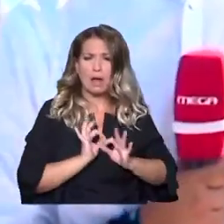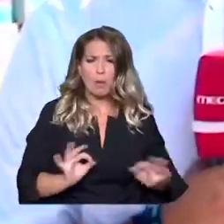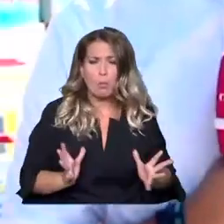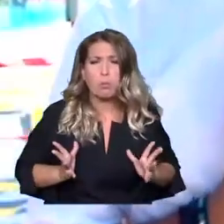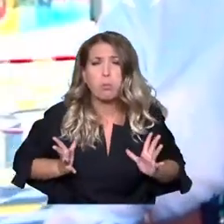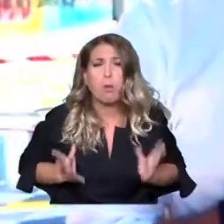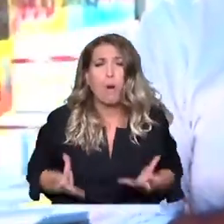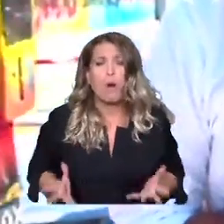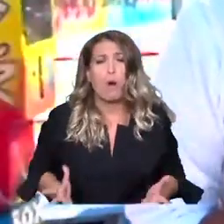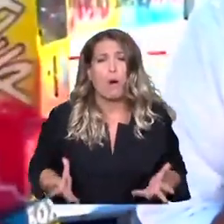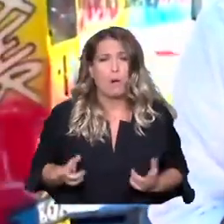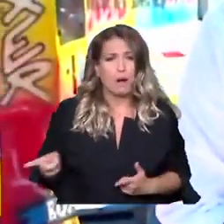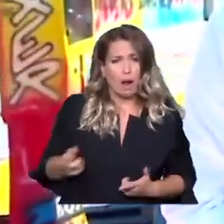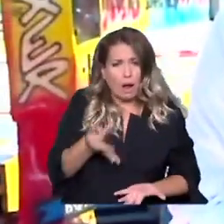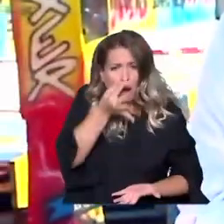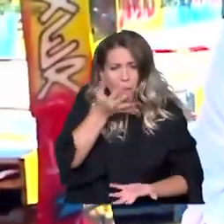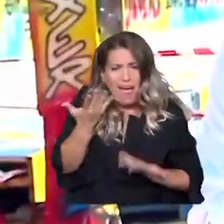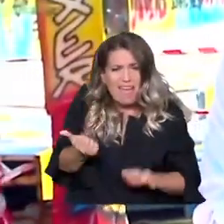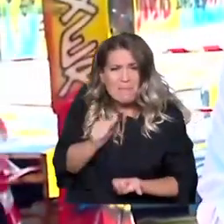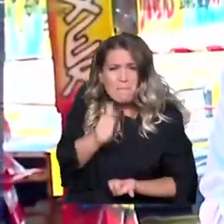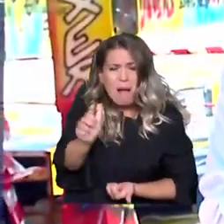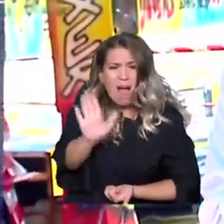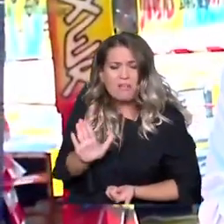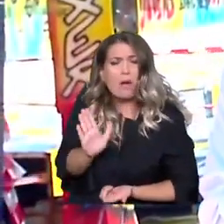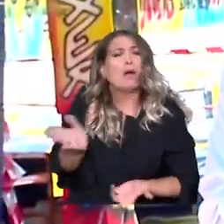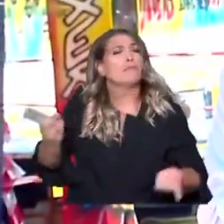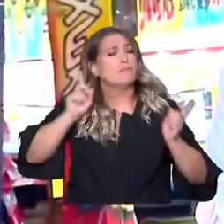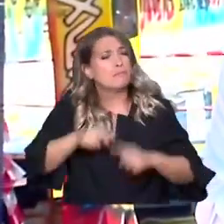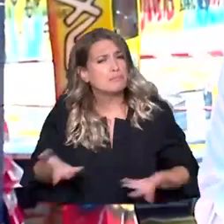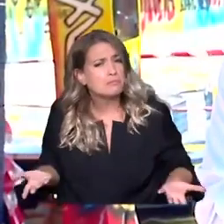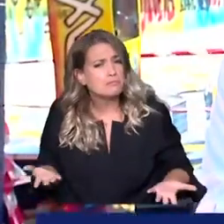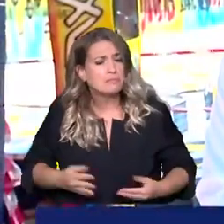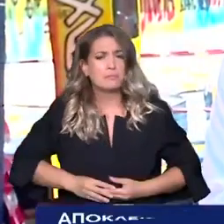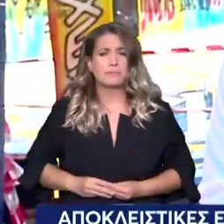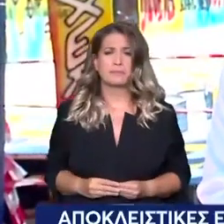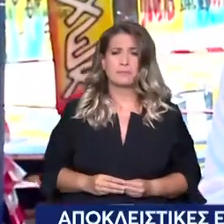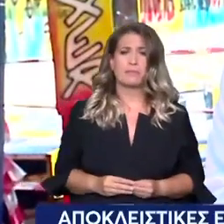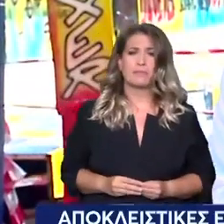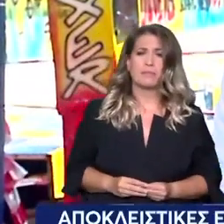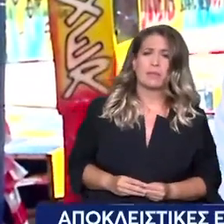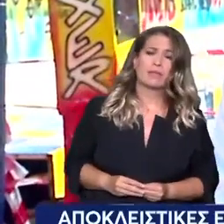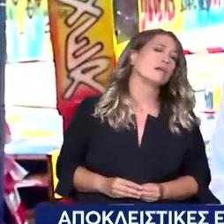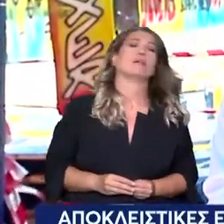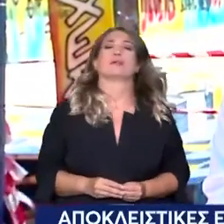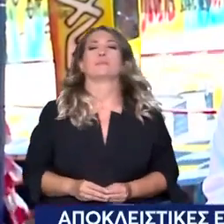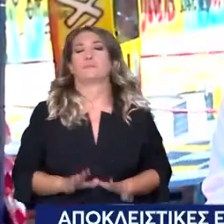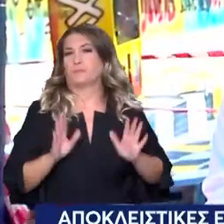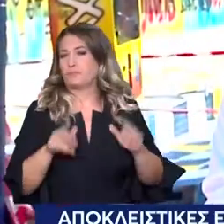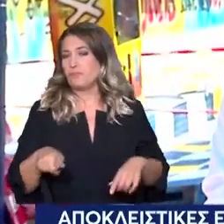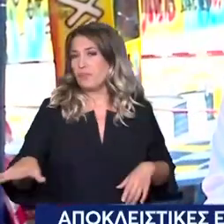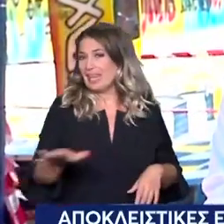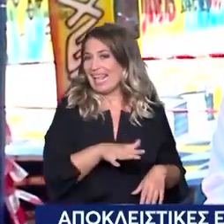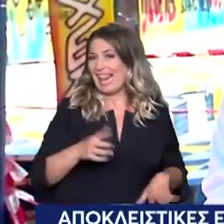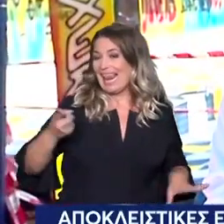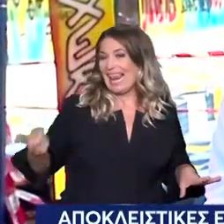Ο τεχνικός έλεγχος, ο οποίος έγινε με παρέμβαση της ηγεσίας της δικαιοσύνης στην περιοχή, γιατί αρχικά τον είχαν αρνηθεί